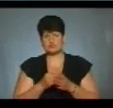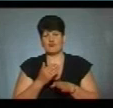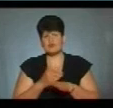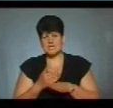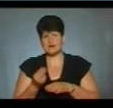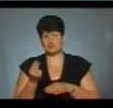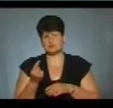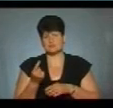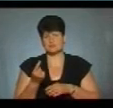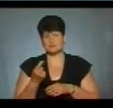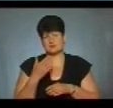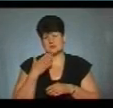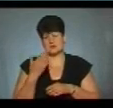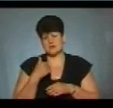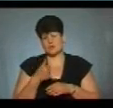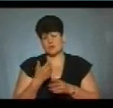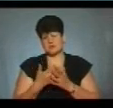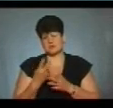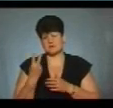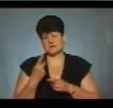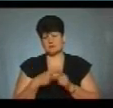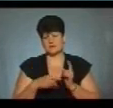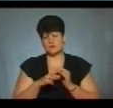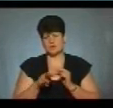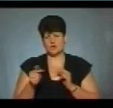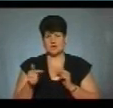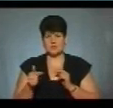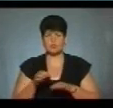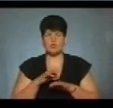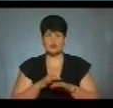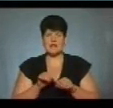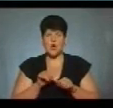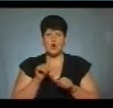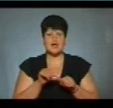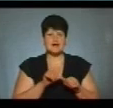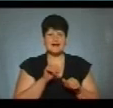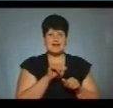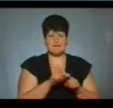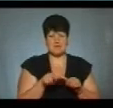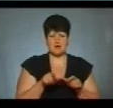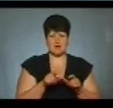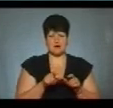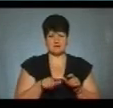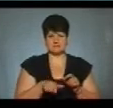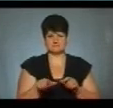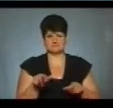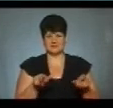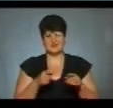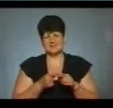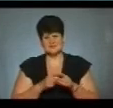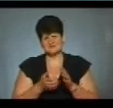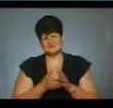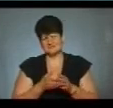десь кожен рік, останні роки, десь по 2,5 мільйона гривень. Проводяться на окремих таких об'єктах роботи, але це